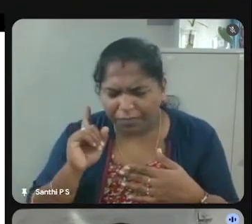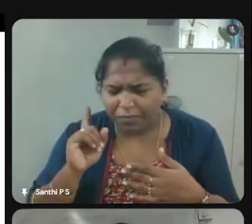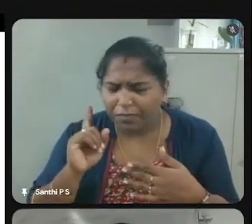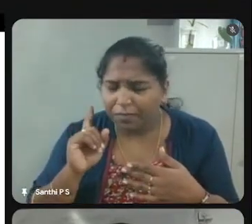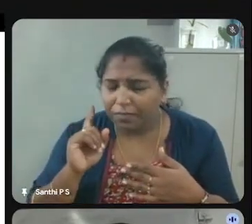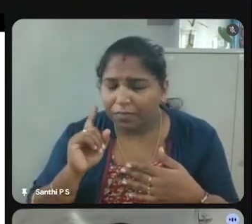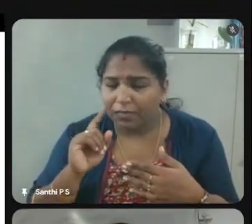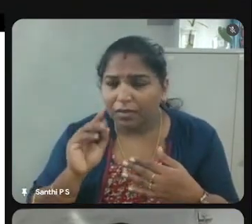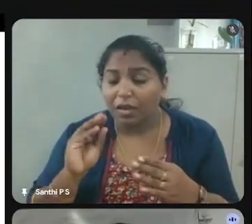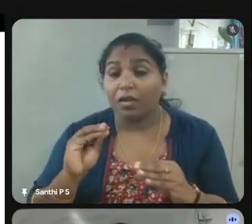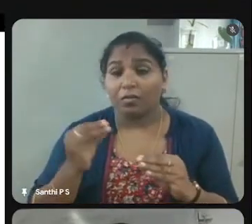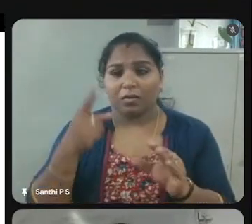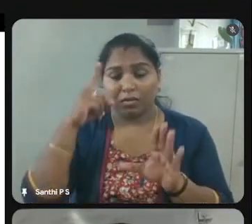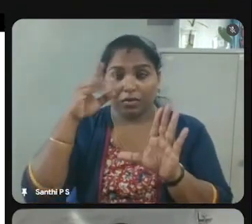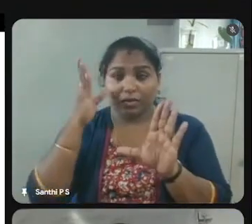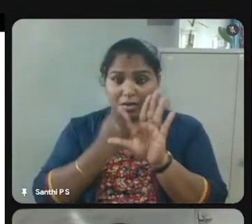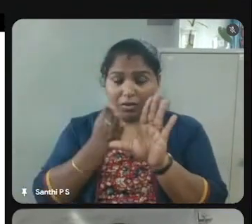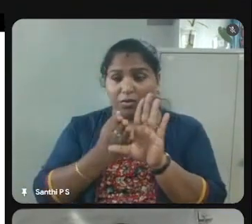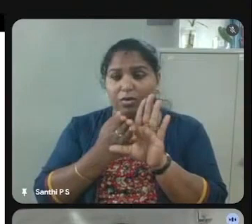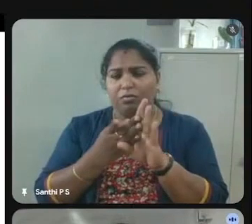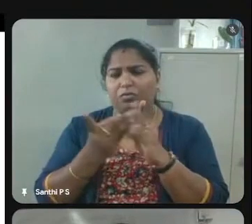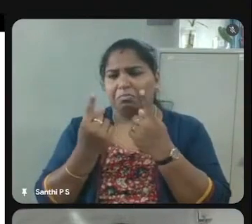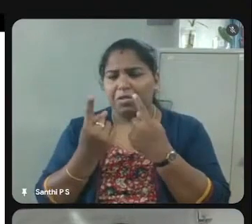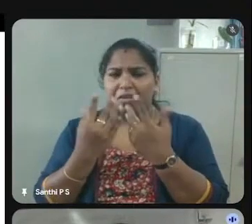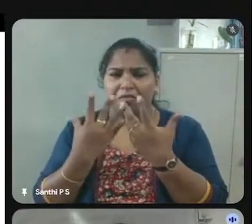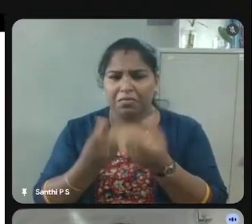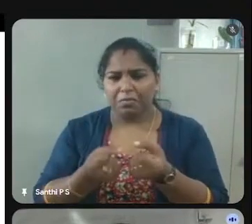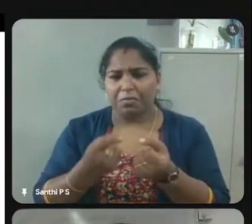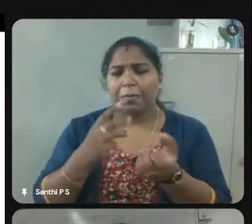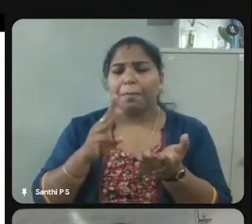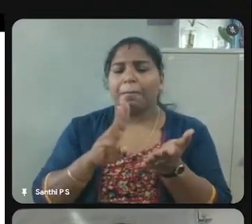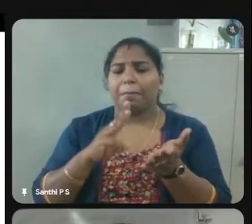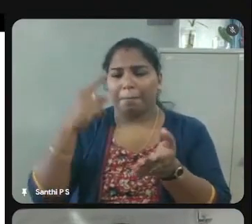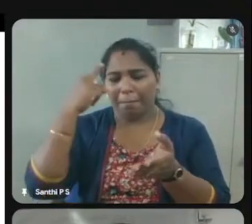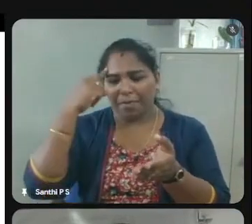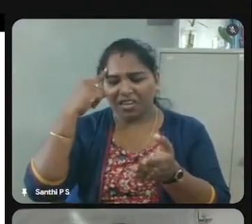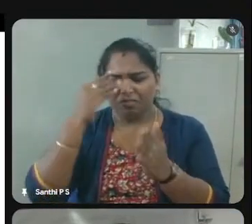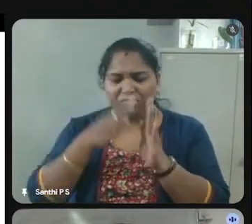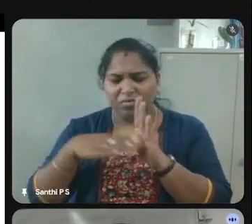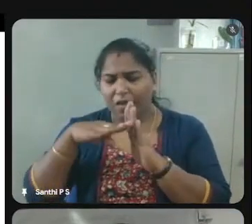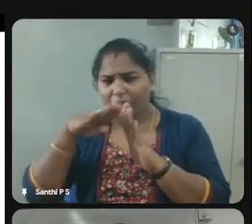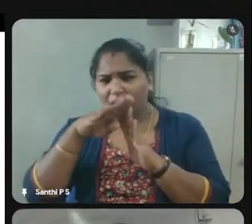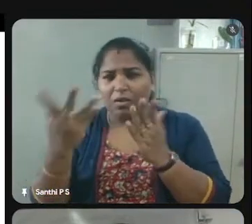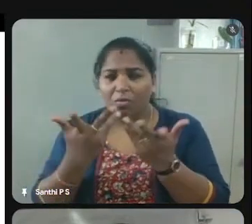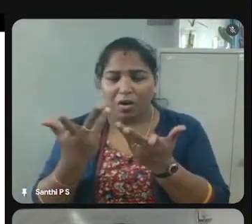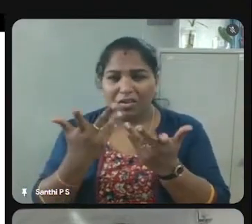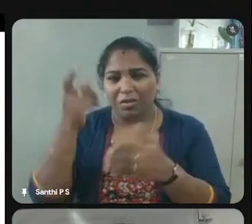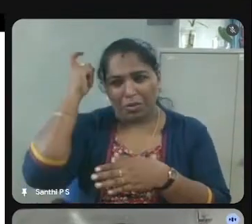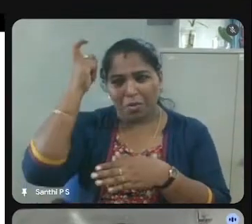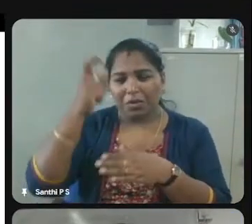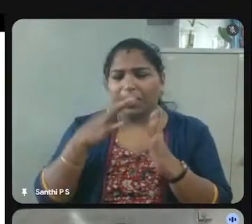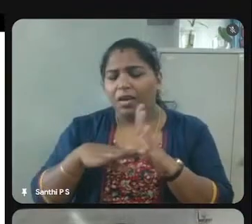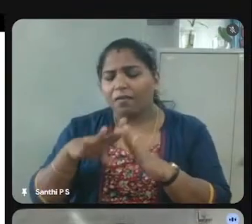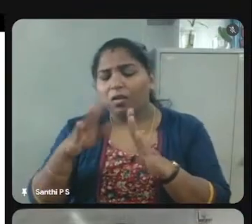മോൾക്കൊരു സൈക്കോളജിയുടെ ഇവാലുവേഷൻ വേണ്ടി വിചാരിക്കും. ബുദ്ധിപരമായിട്ടൊക്കെ ആള് ഏത് ലെവലിൽ നിൽക്കുക എന്നുള്ളത് അറിഞ്ഞാലേ നമുക്ക് പറയാൻ പറ്റുള്ളൂ എന്തുകൊണ്ടാണ്